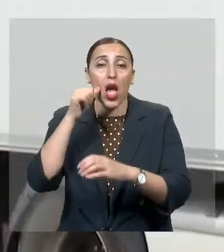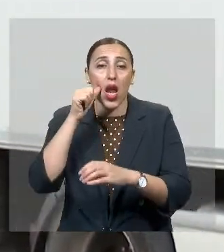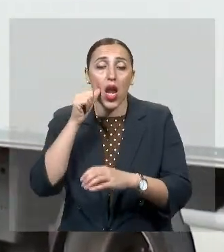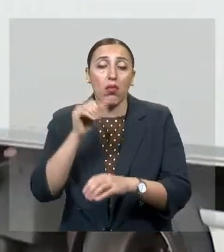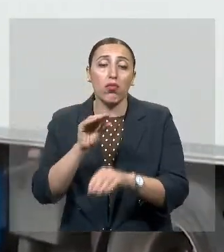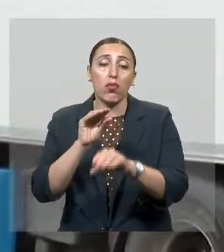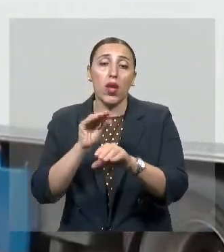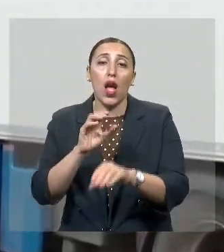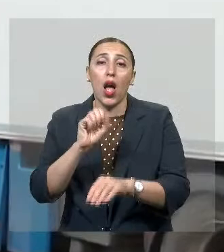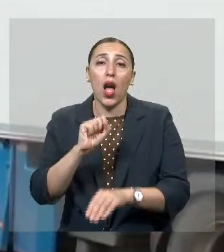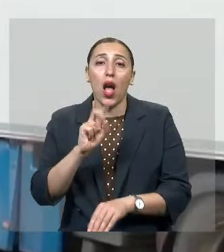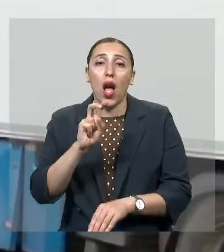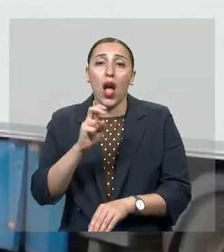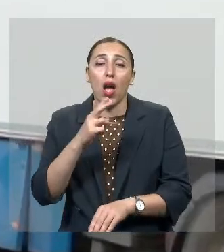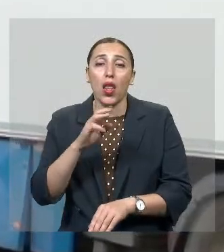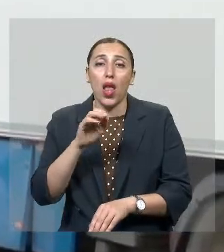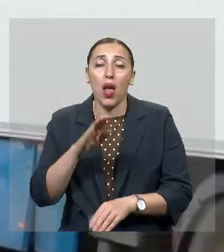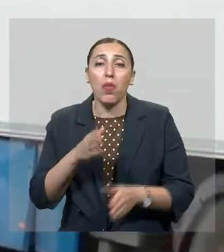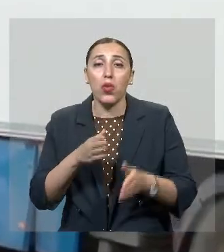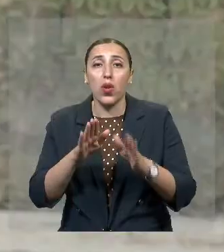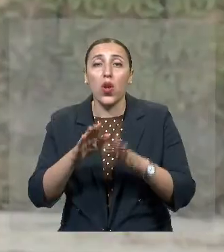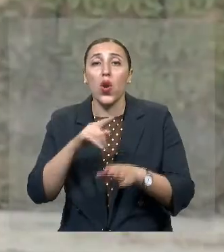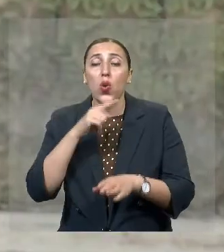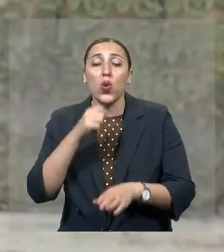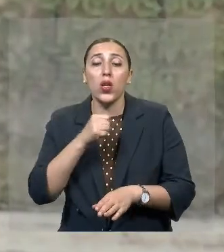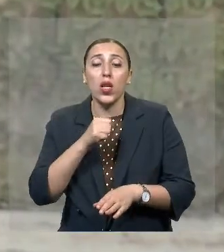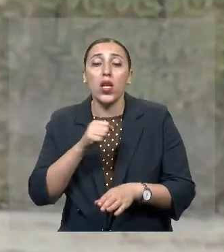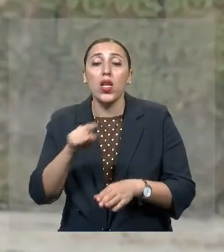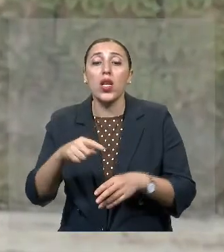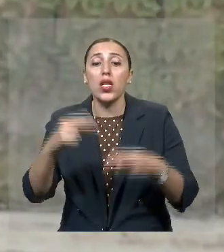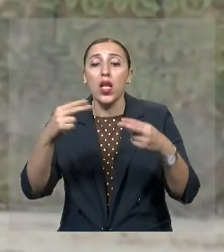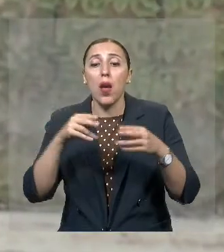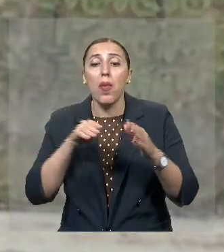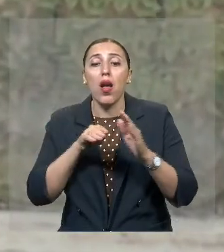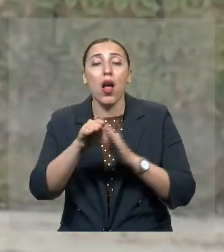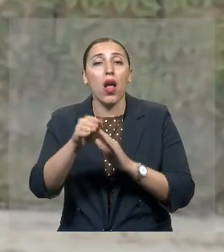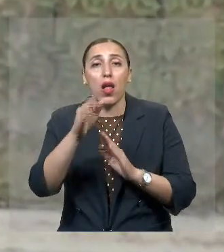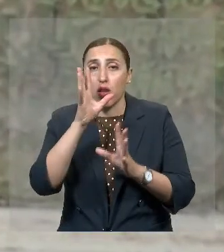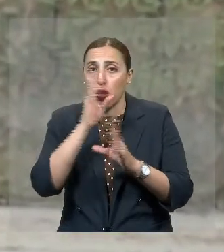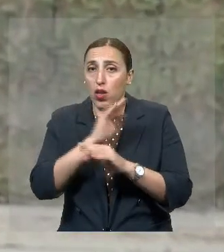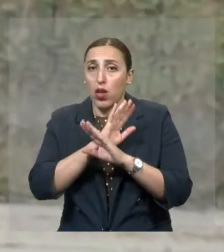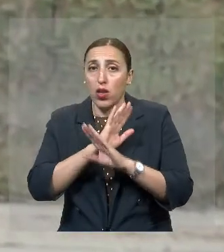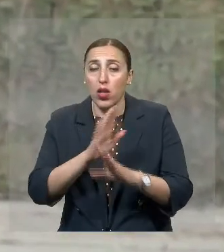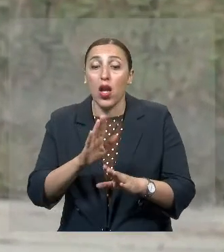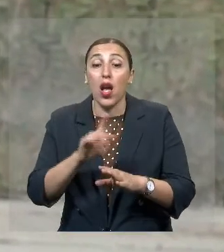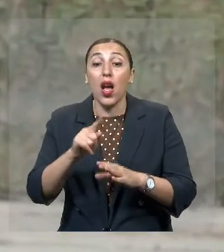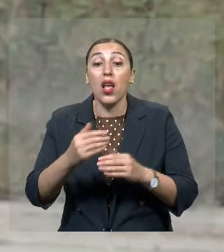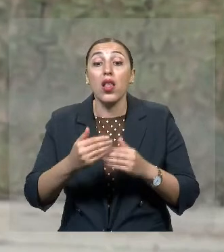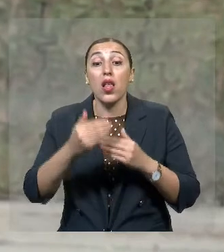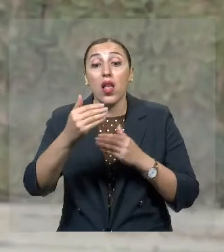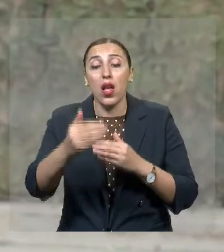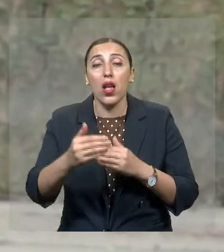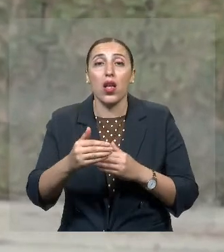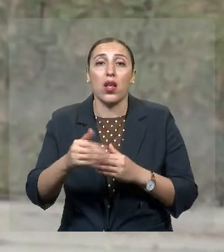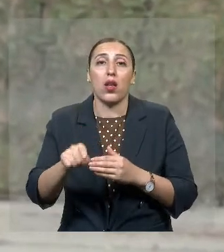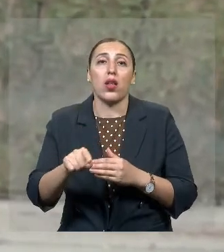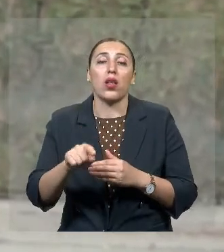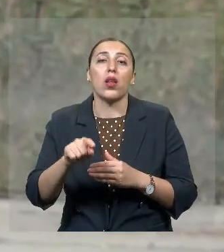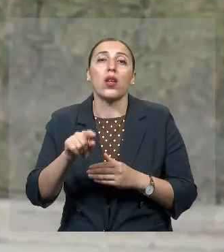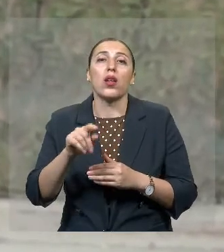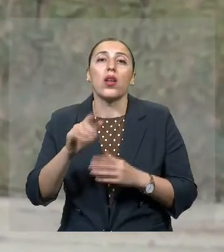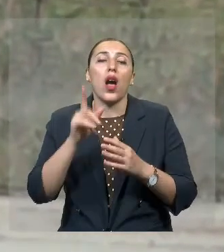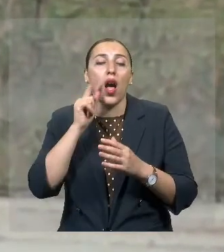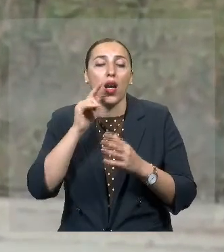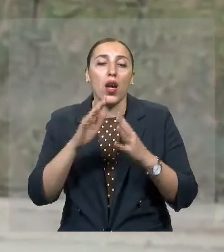են Աղդամում, չեն հատել ռուս խաղապահների անցակետը, որից այն կողմ Ստեփանակերտ տանող ճանապարհն է։ Պետական մեր համապատասխան